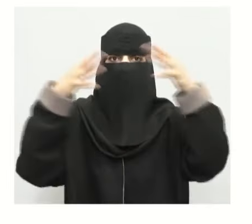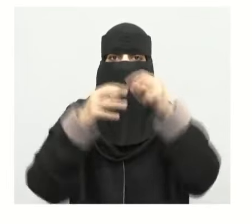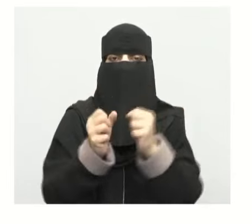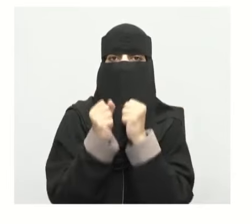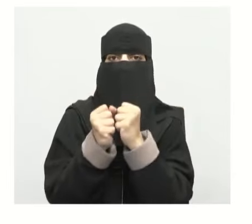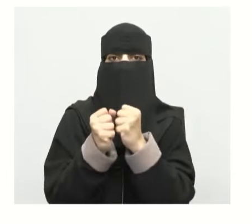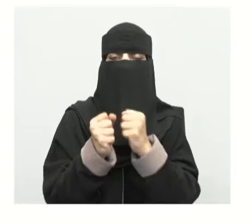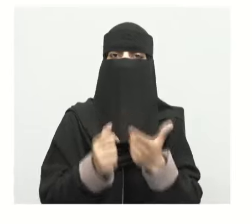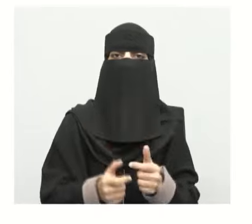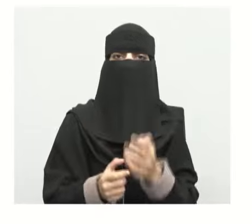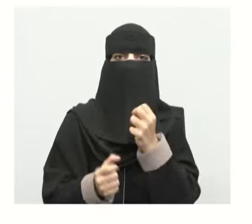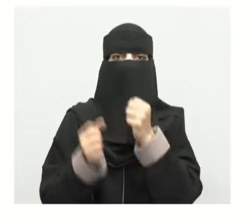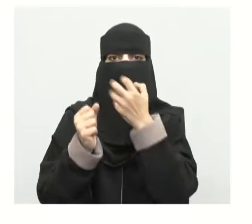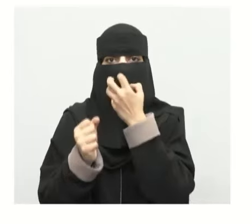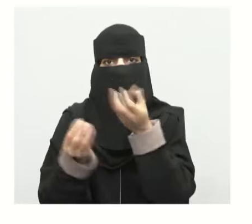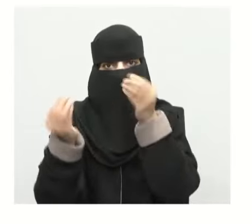المناخ